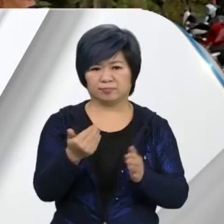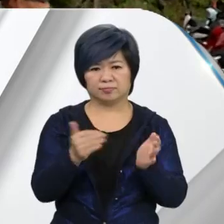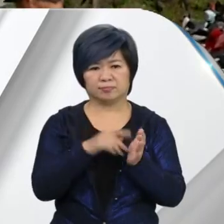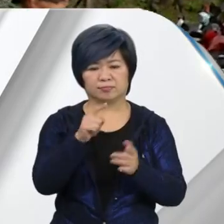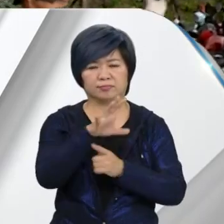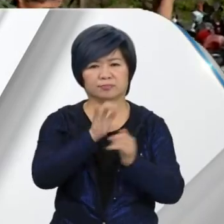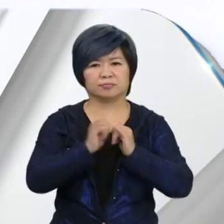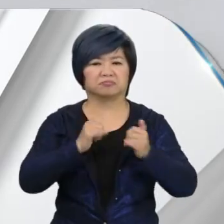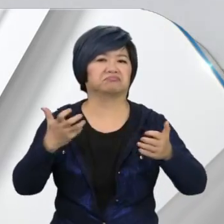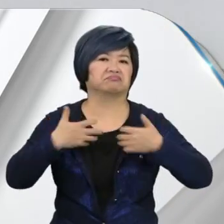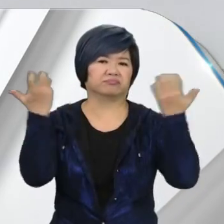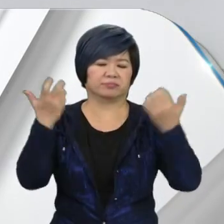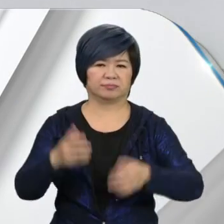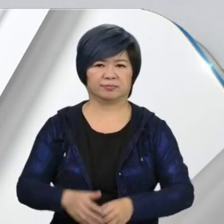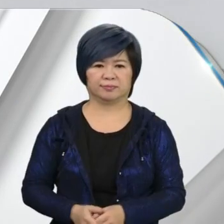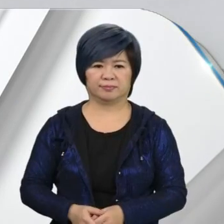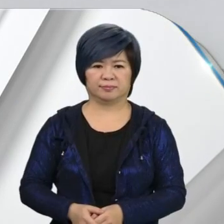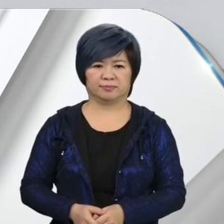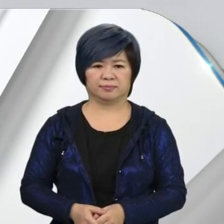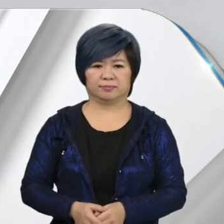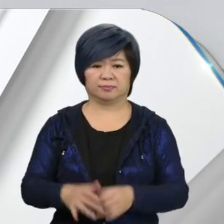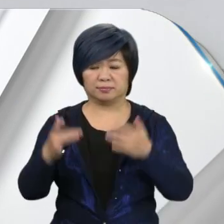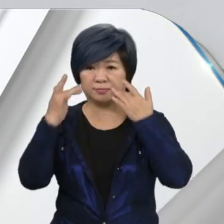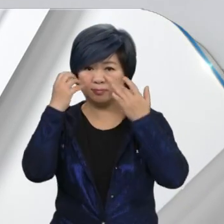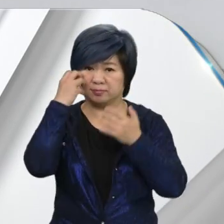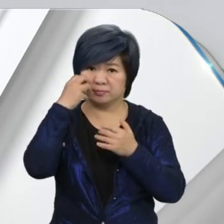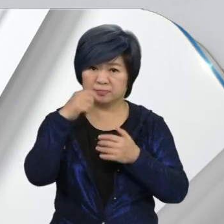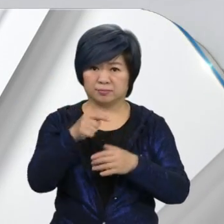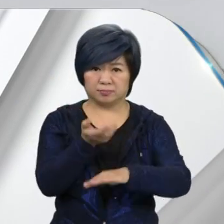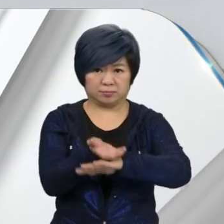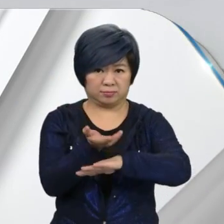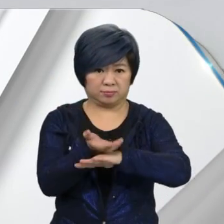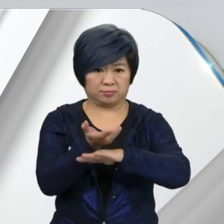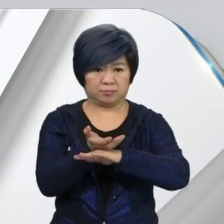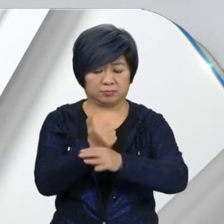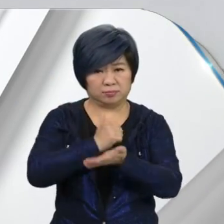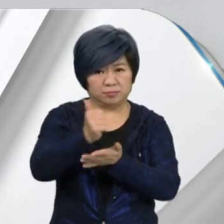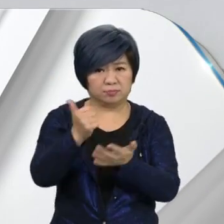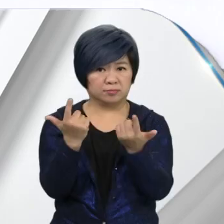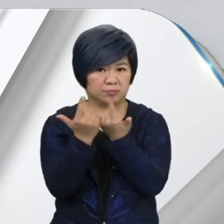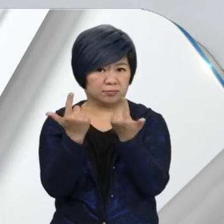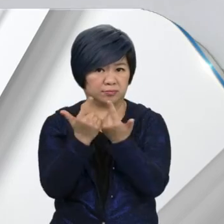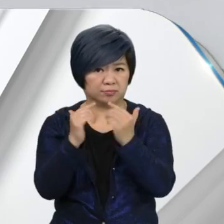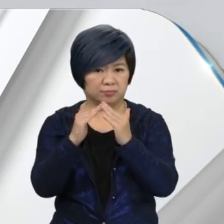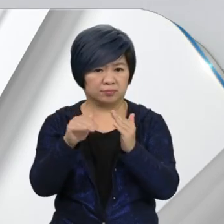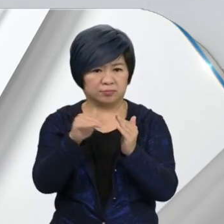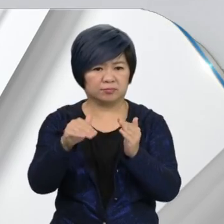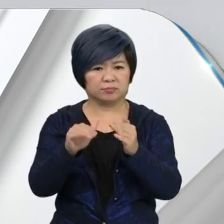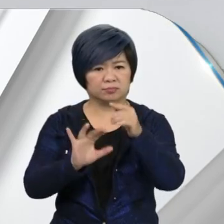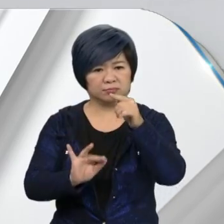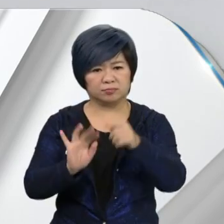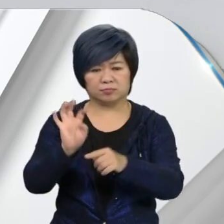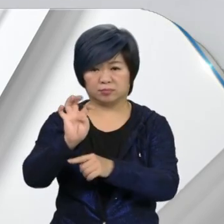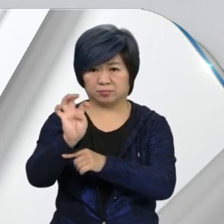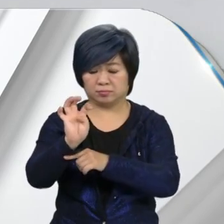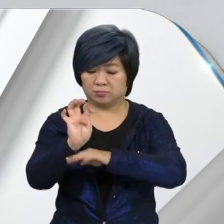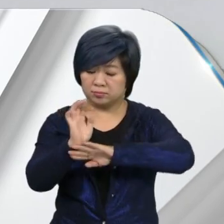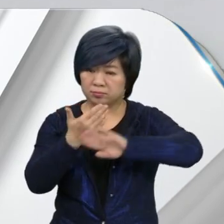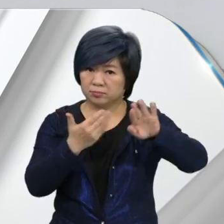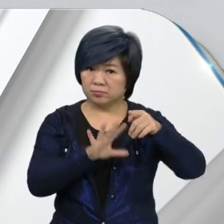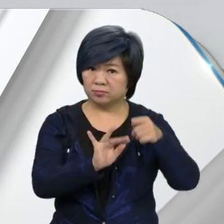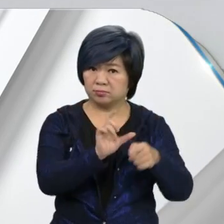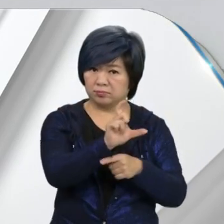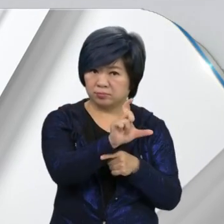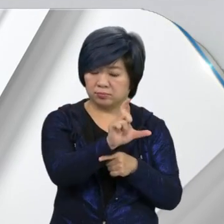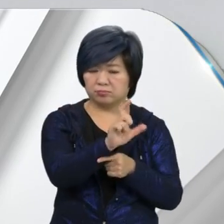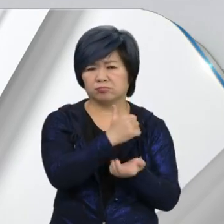民都发钱呢。 纯粹就蔬菜跟水果而言，到台北果菜批发市场只有40%，其实它还有其他的60%